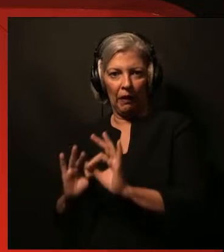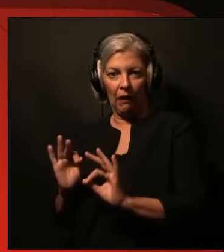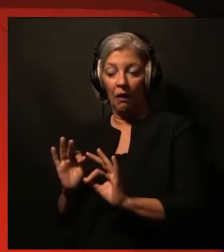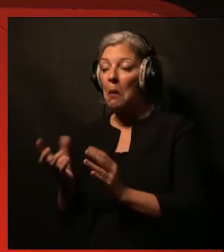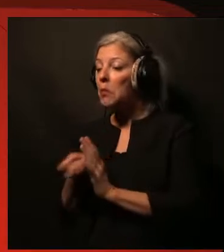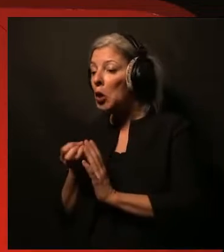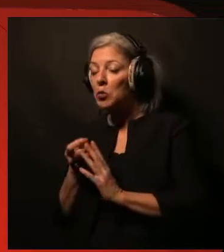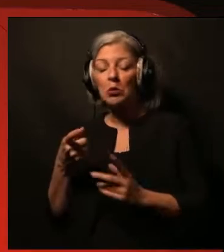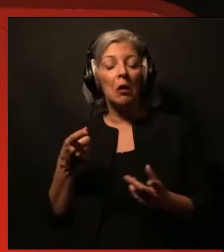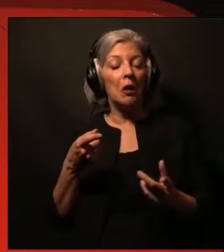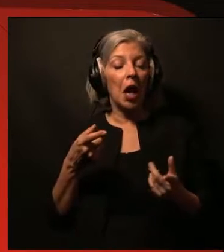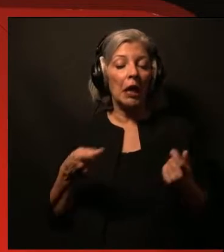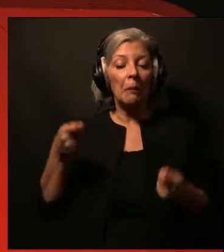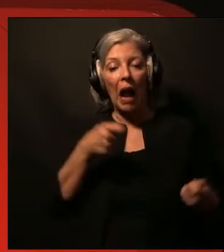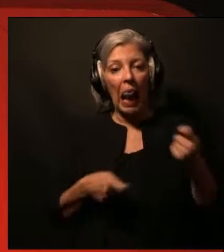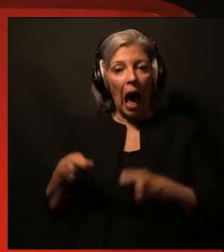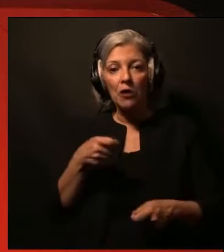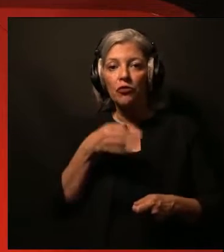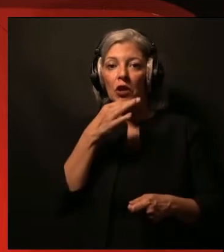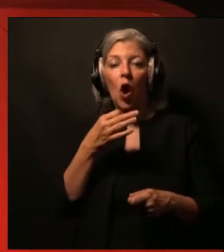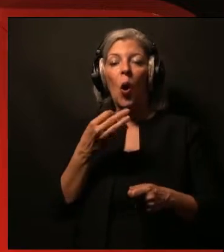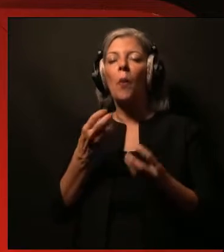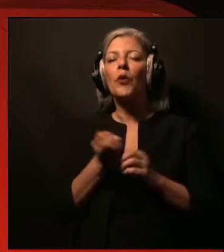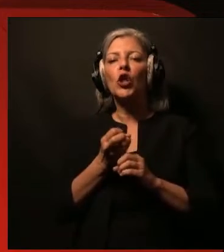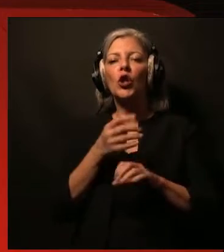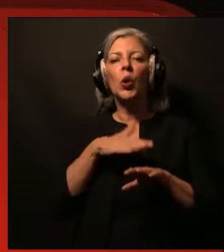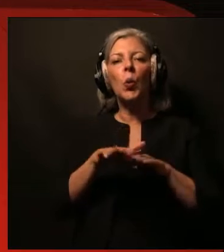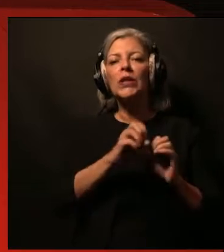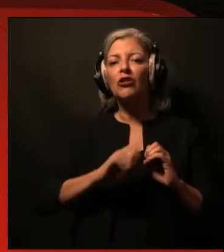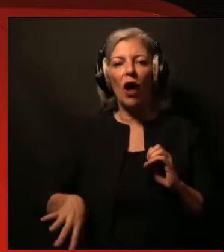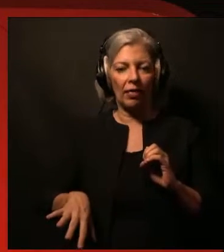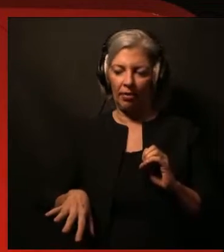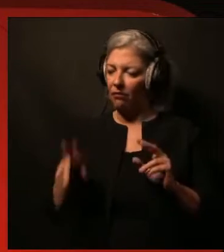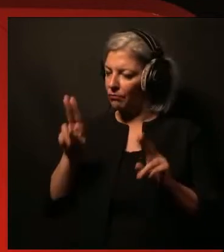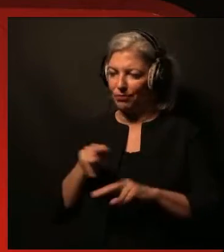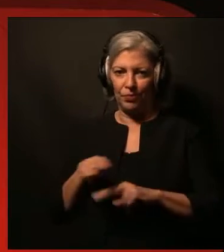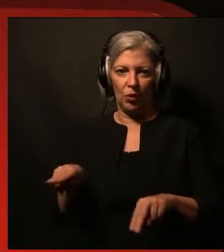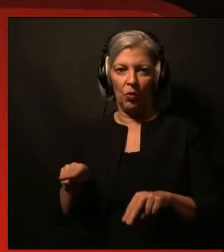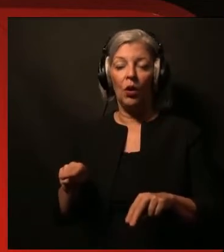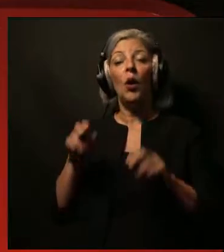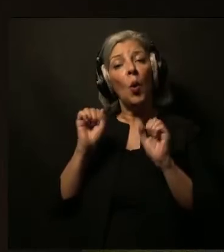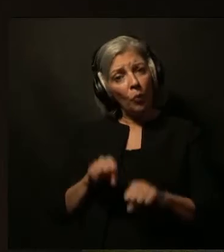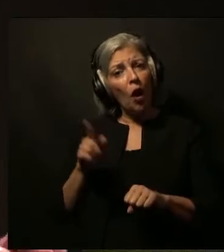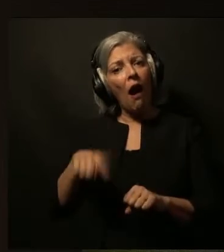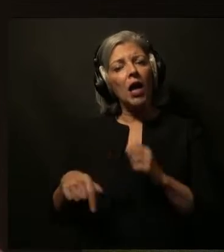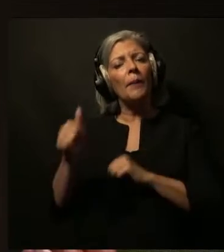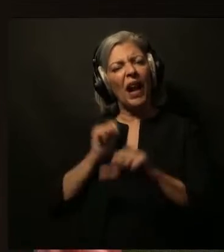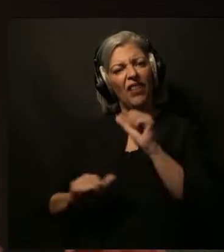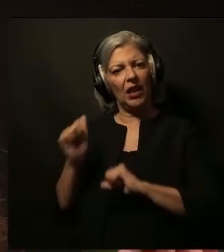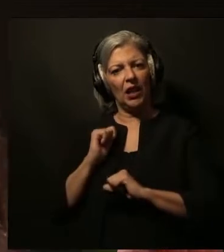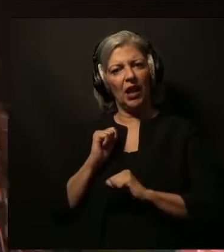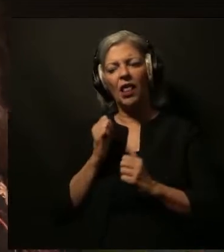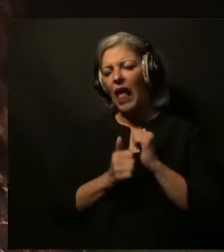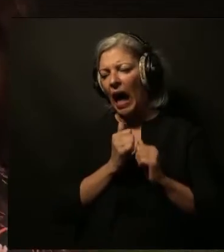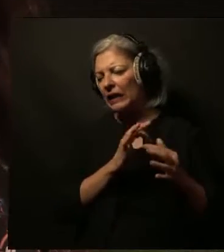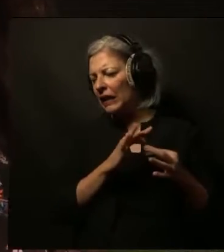Us Getta e possiamo prevenire l'ins di tutti questi problemi di salute che stanno